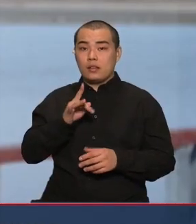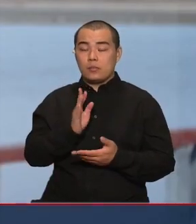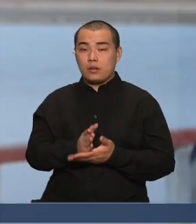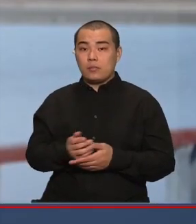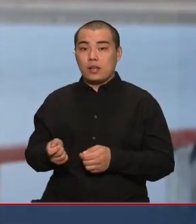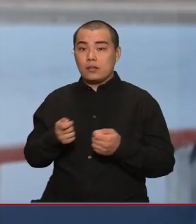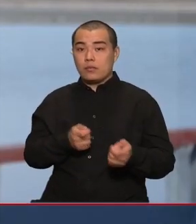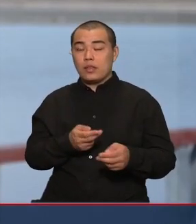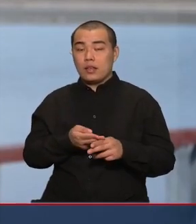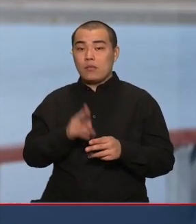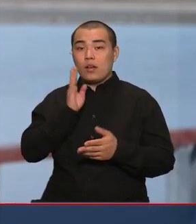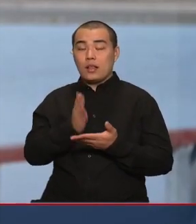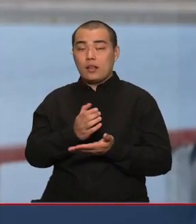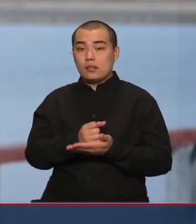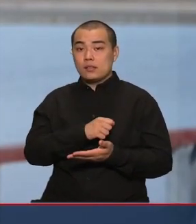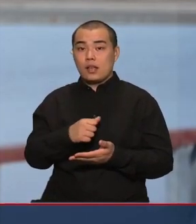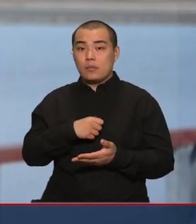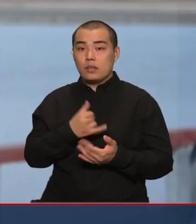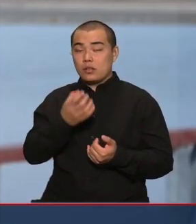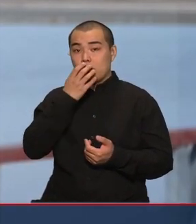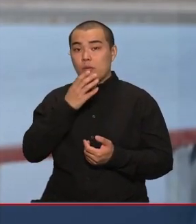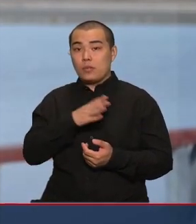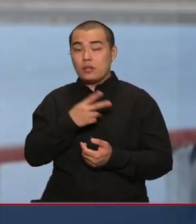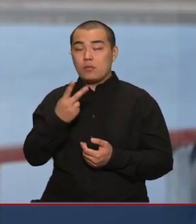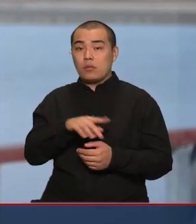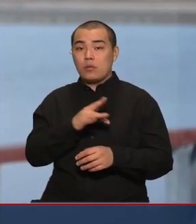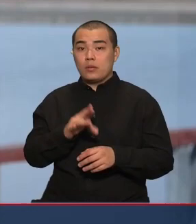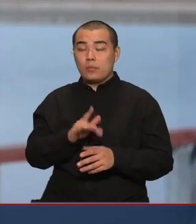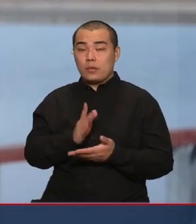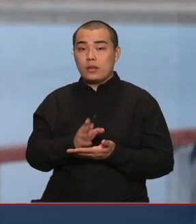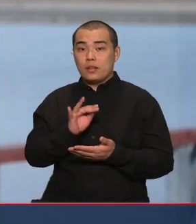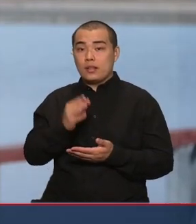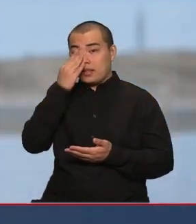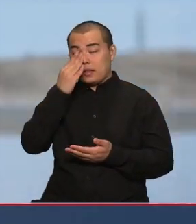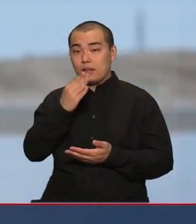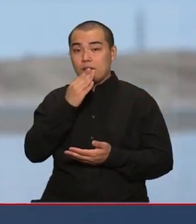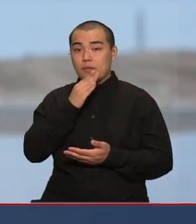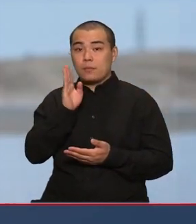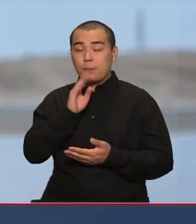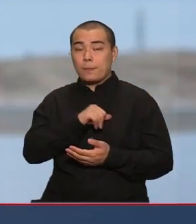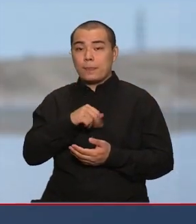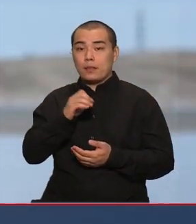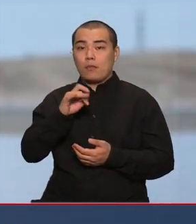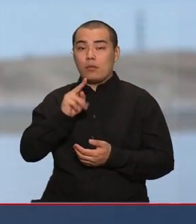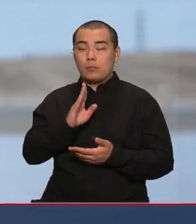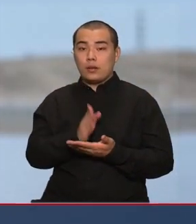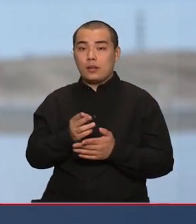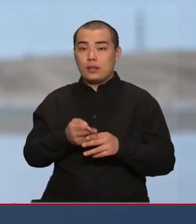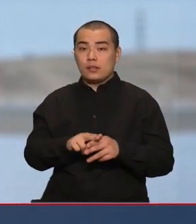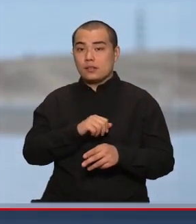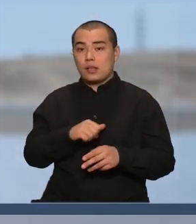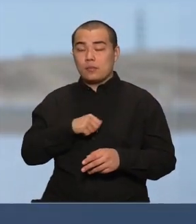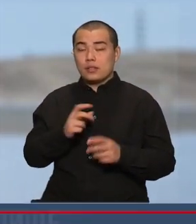За счет этого водохранилища мы подаем тепло, воду 2 городам. Затем в летнее время берем воду для садоводства. Есть медиплавильный